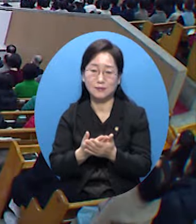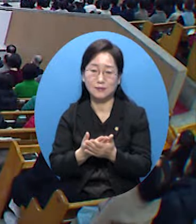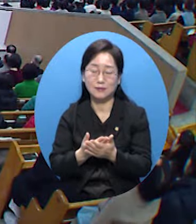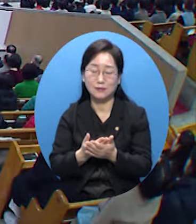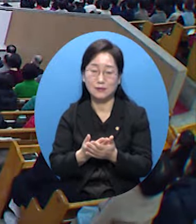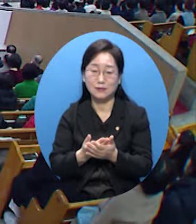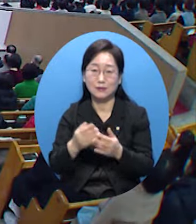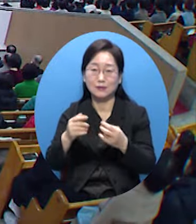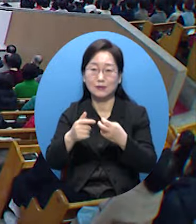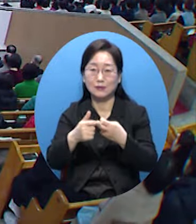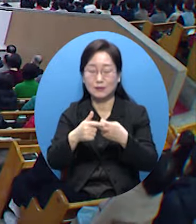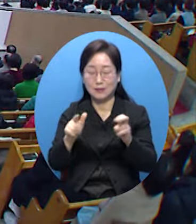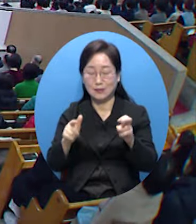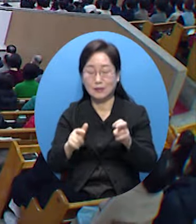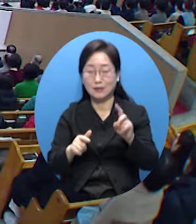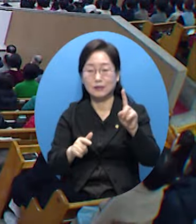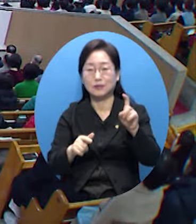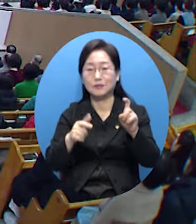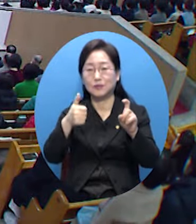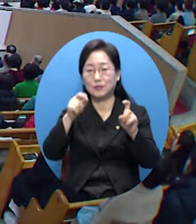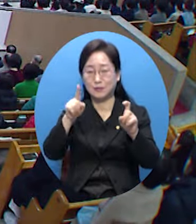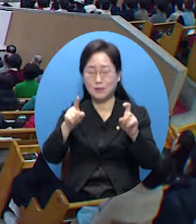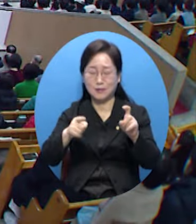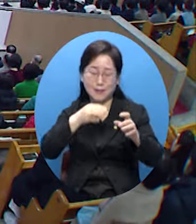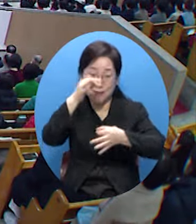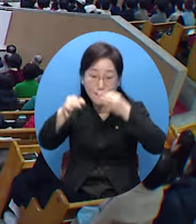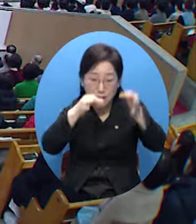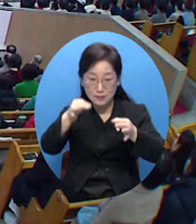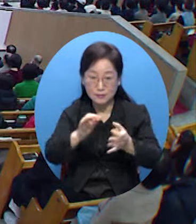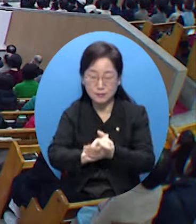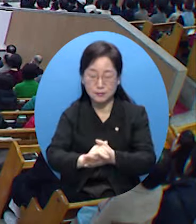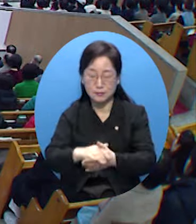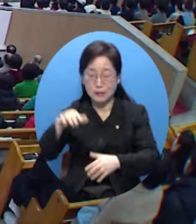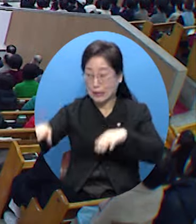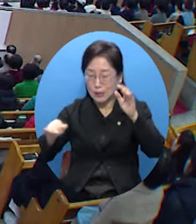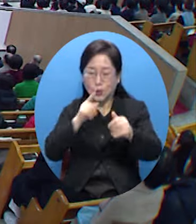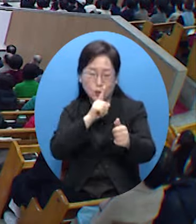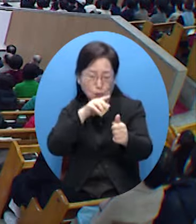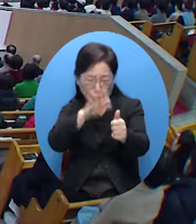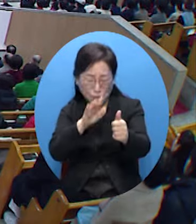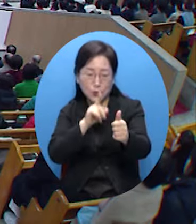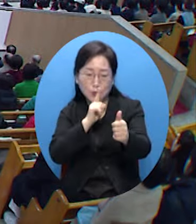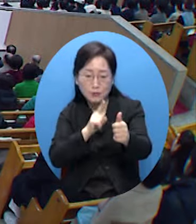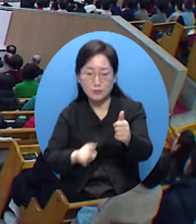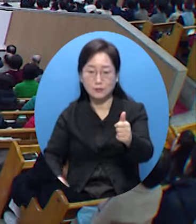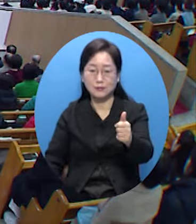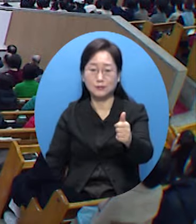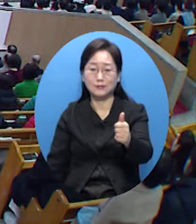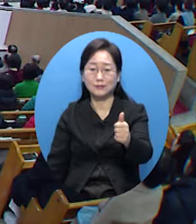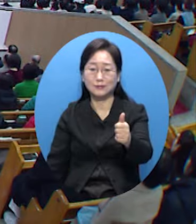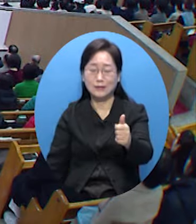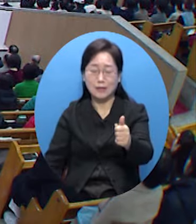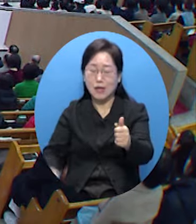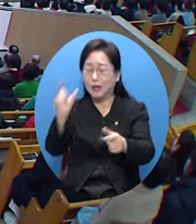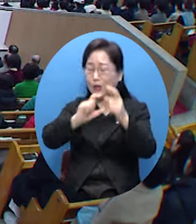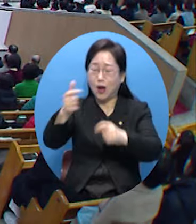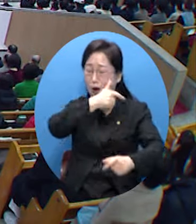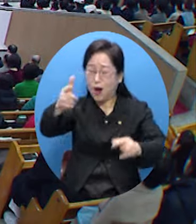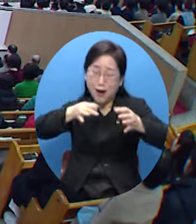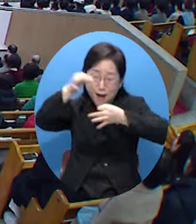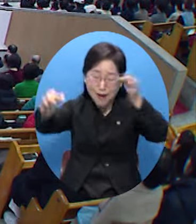마가복음 10장 51절 52절에 그래서 소리 지르니까 주변 사람들이 야 시끄럽다 조용히 하라 조용히 하라 더 크게 소리